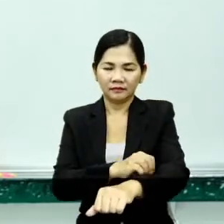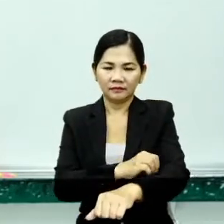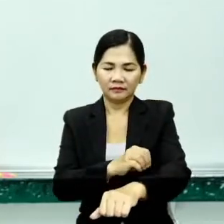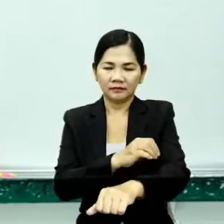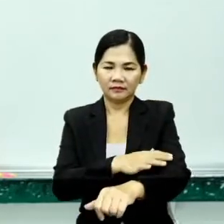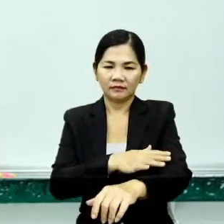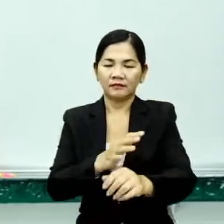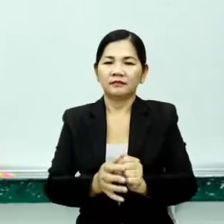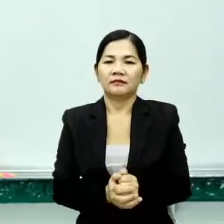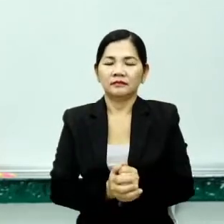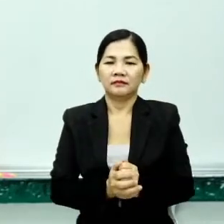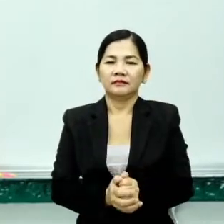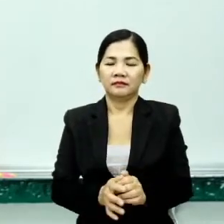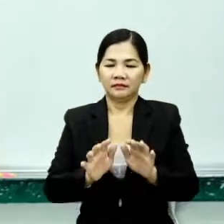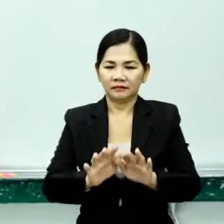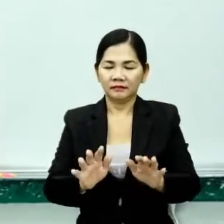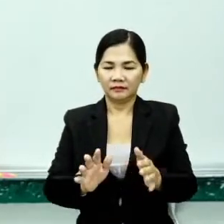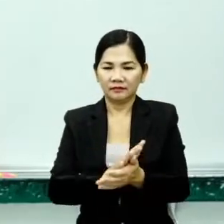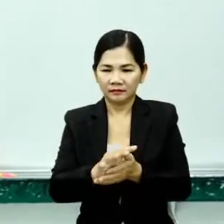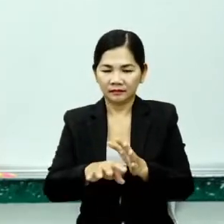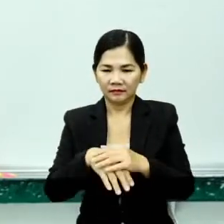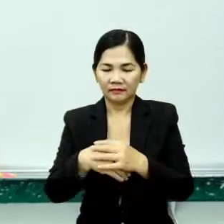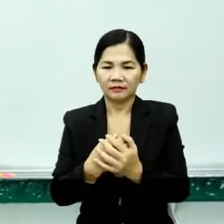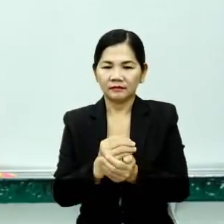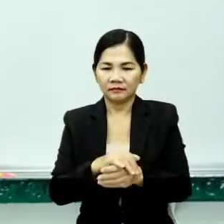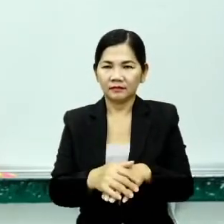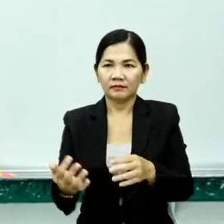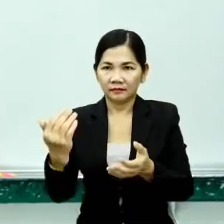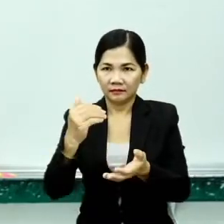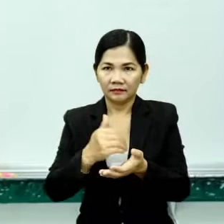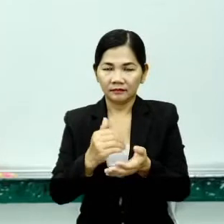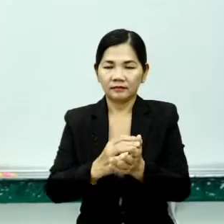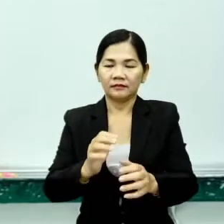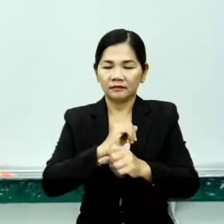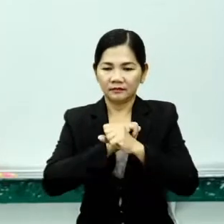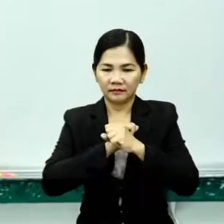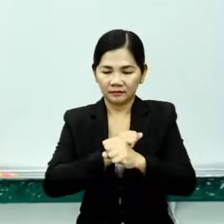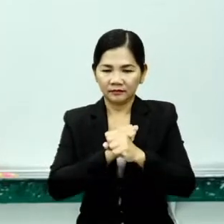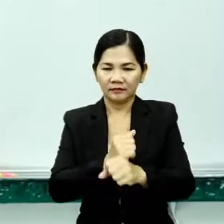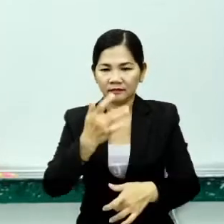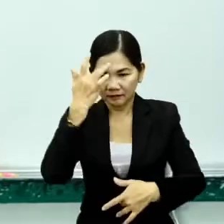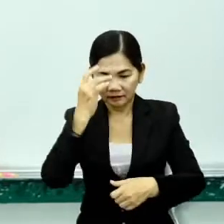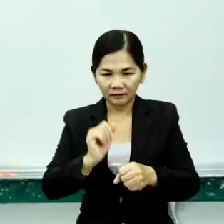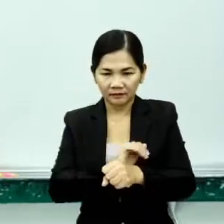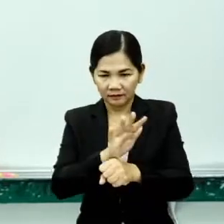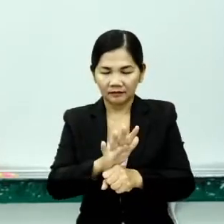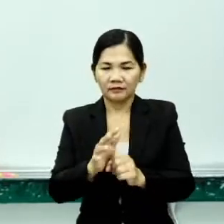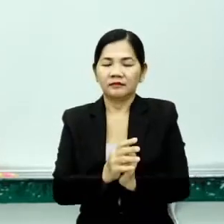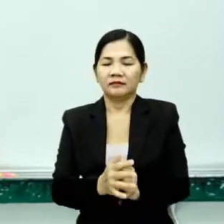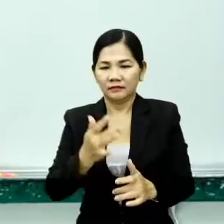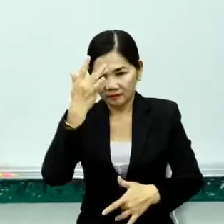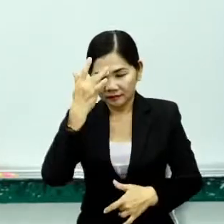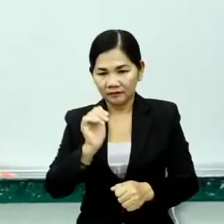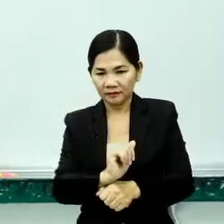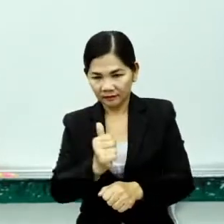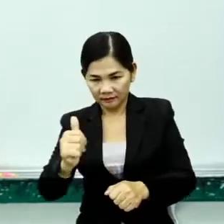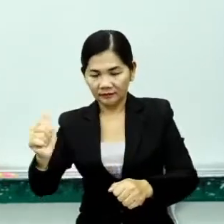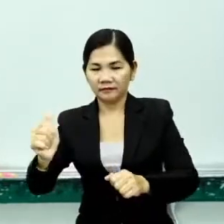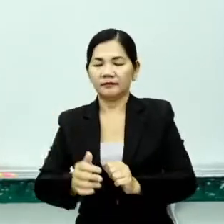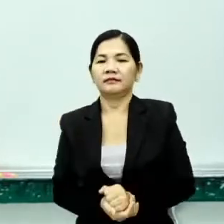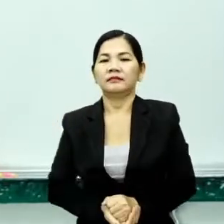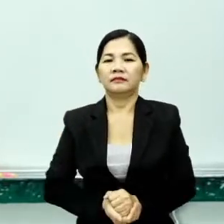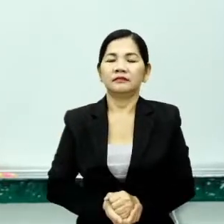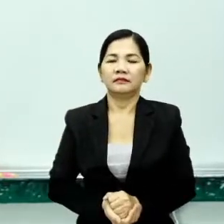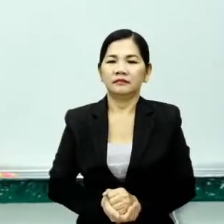alcohol, rưỡi của chèl, chà, hai con liên ngoại bán nhạc nhọp nà con. Chà, đâm bay ca pi con, pi chùm người